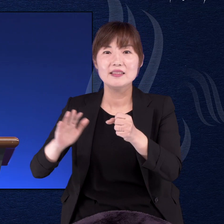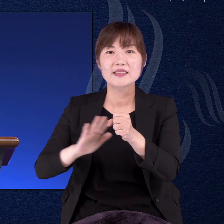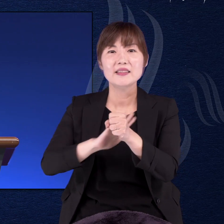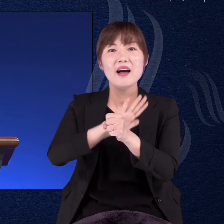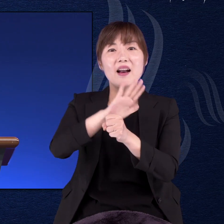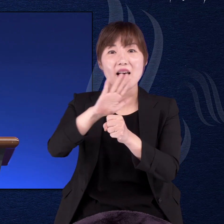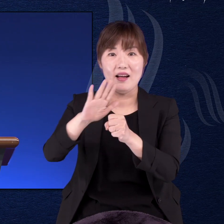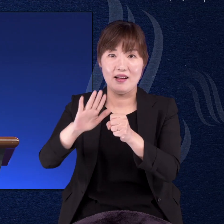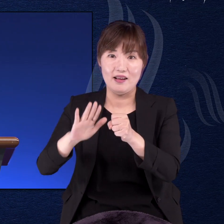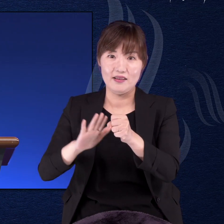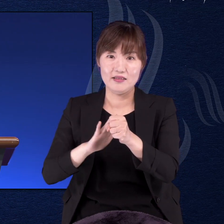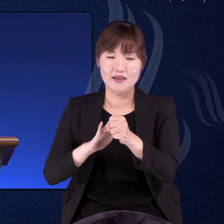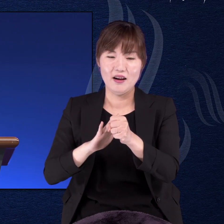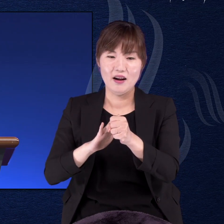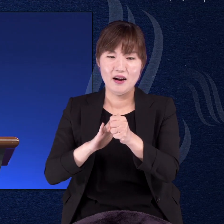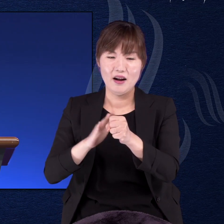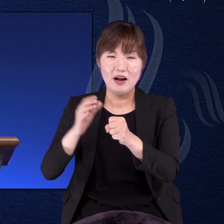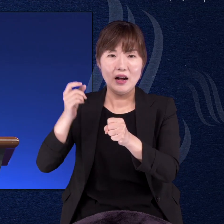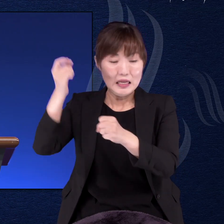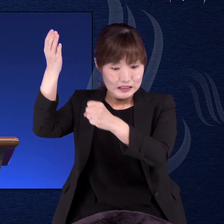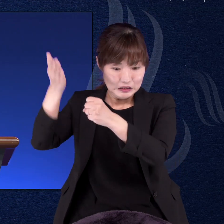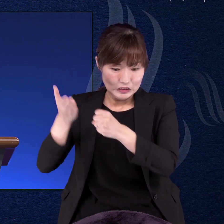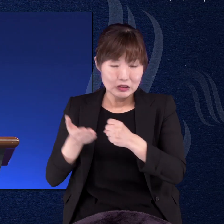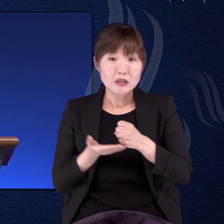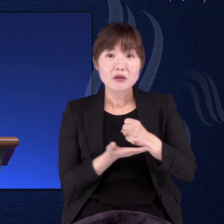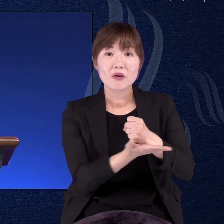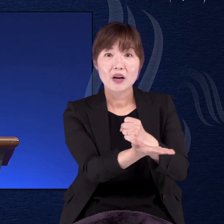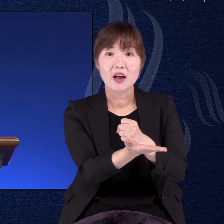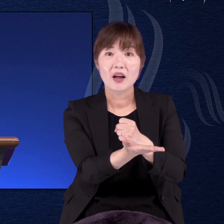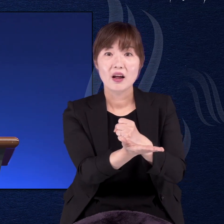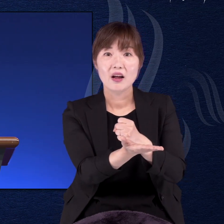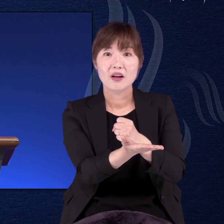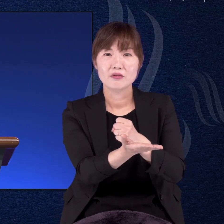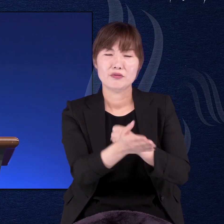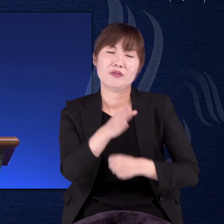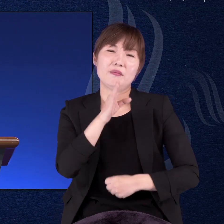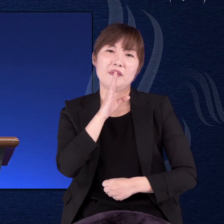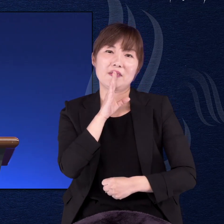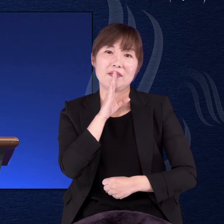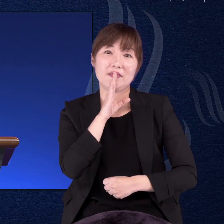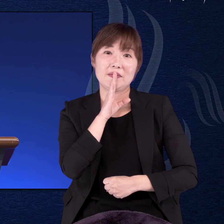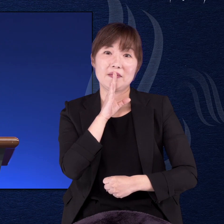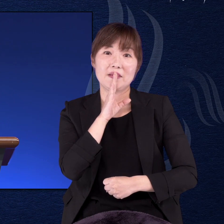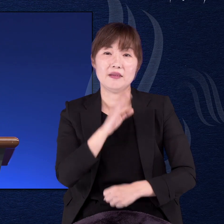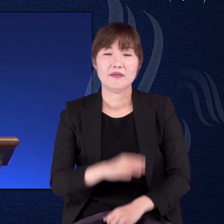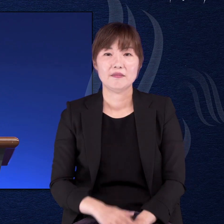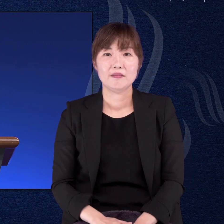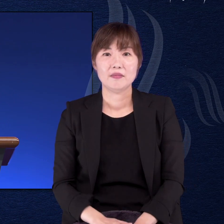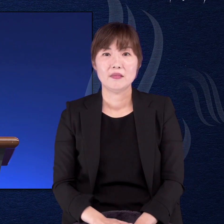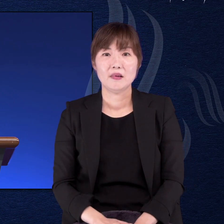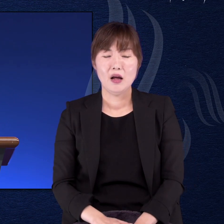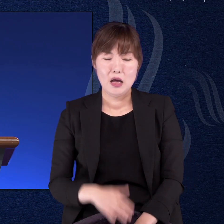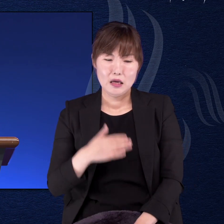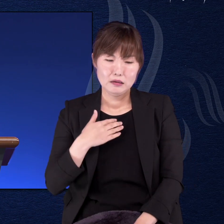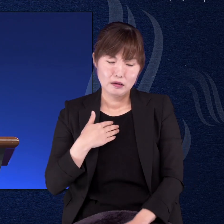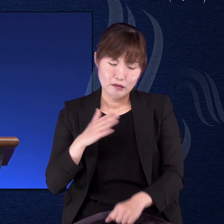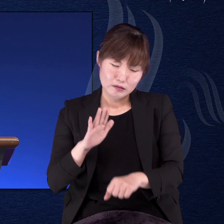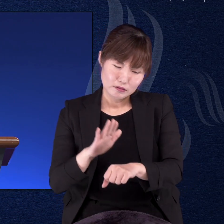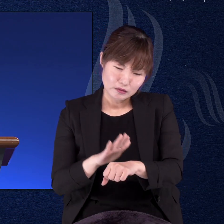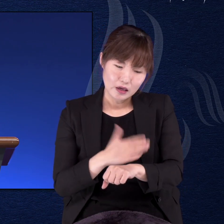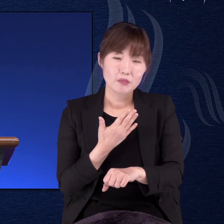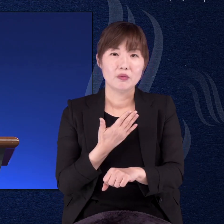게 부모의 역할일 텐데 나는 그렇게 하지 못하고 있구나. 너무너무 회개하게 될